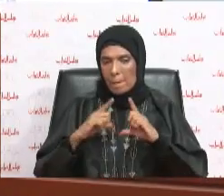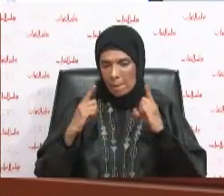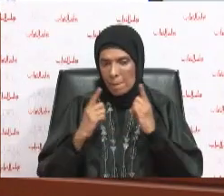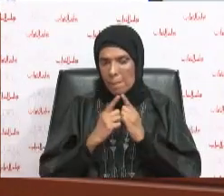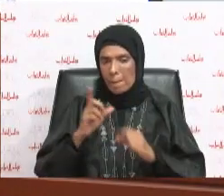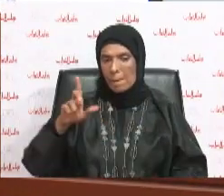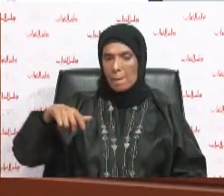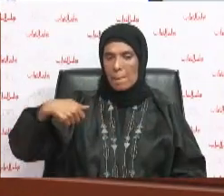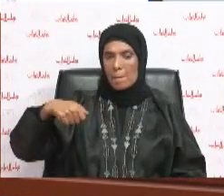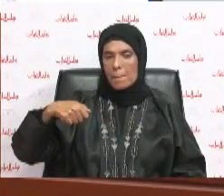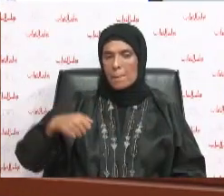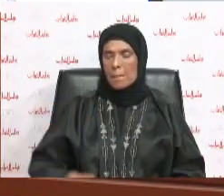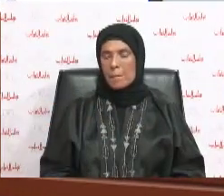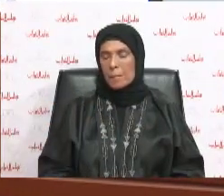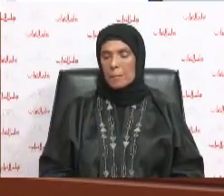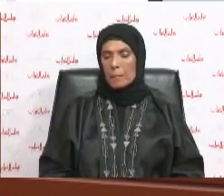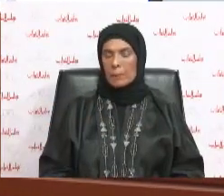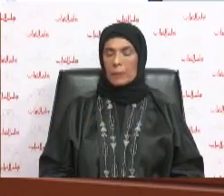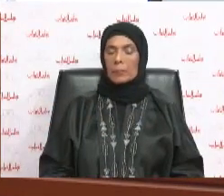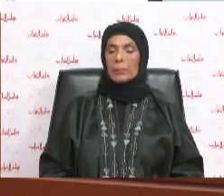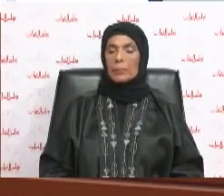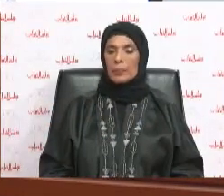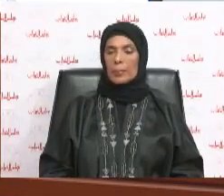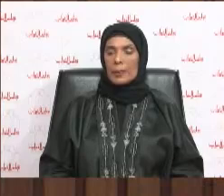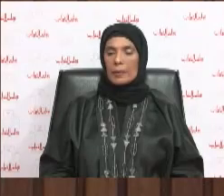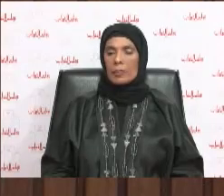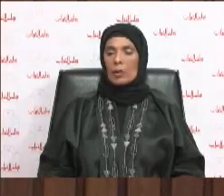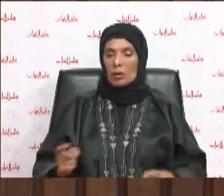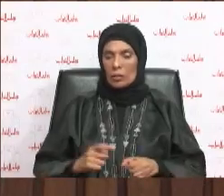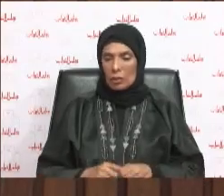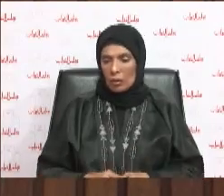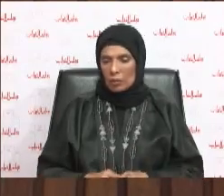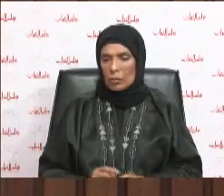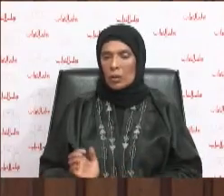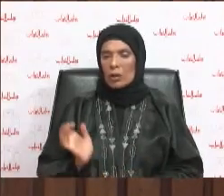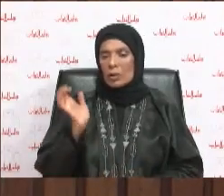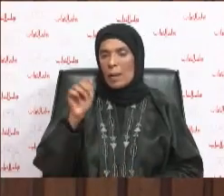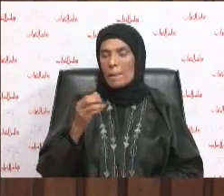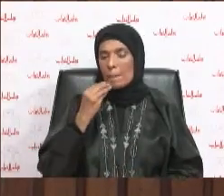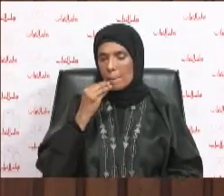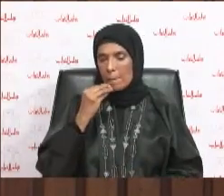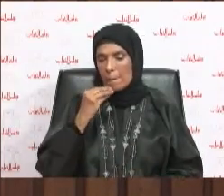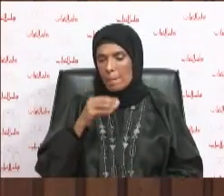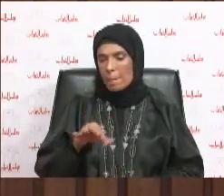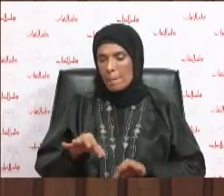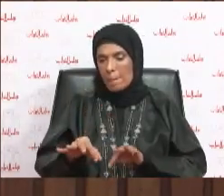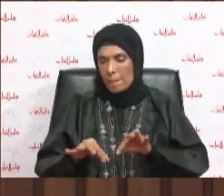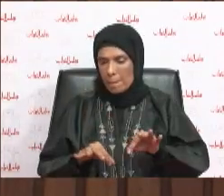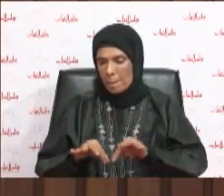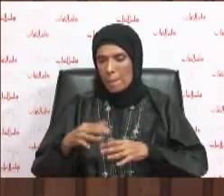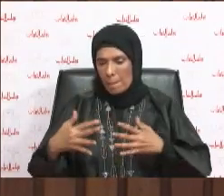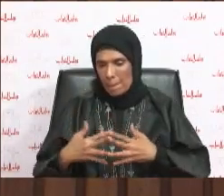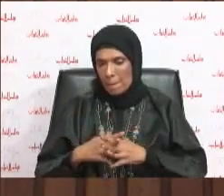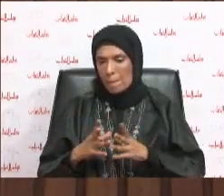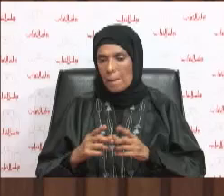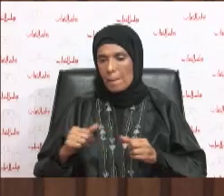وزارية سعادة النائب اليوم اسمها لجنة التعاون الزراعي والأمن الغذائي، تعمل على وضع استراتيجيات مشتركة